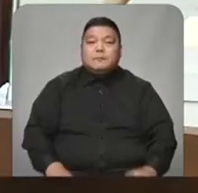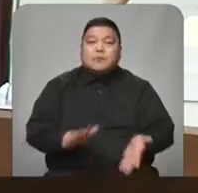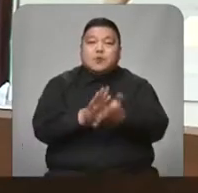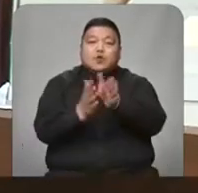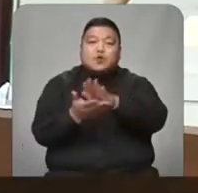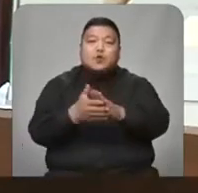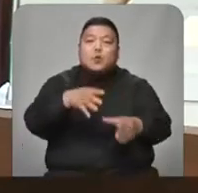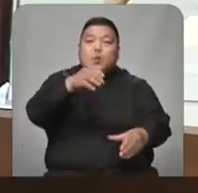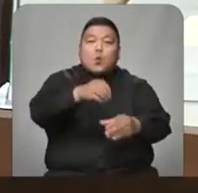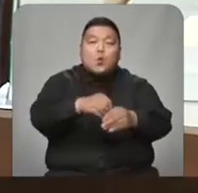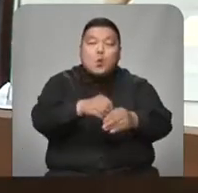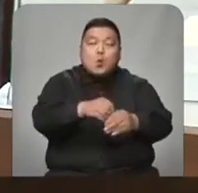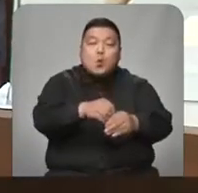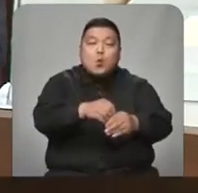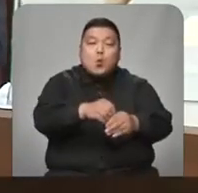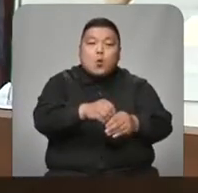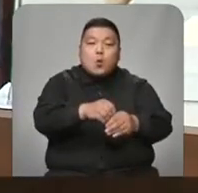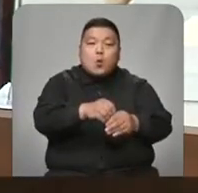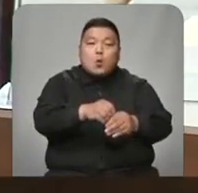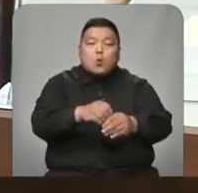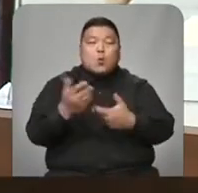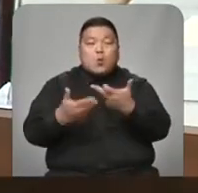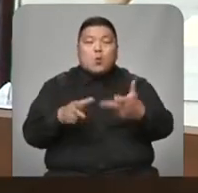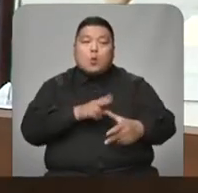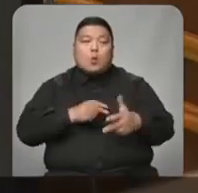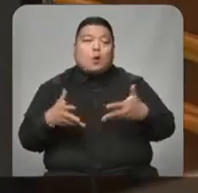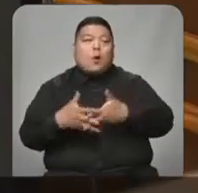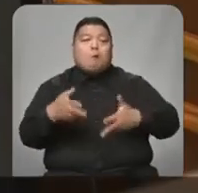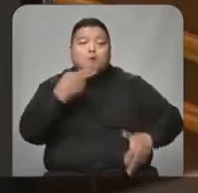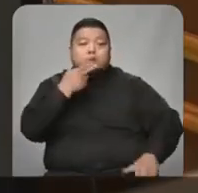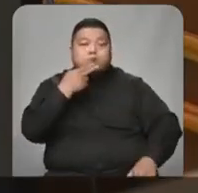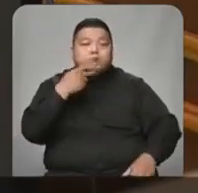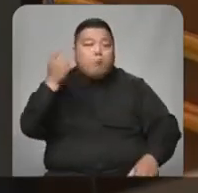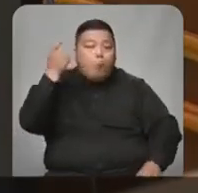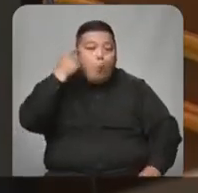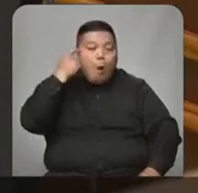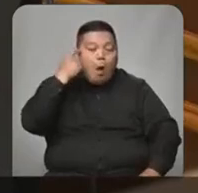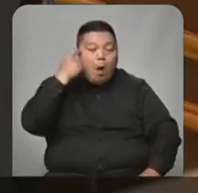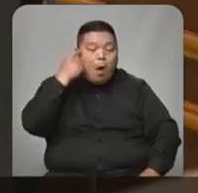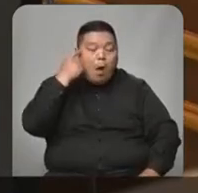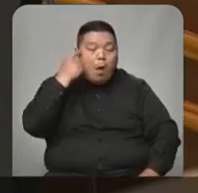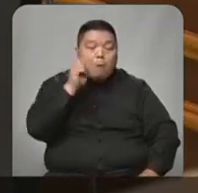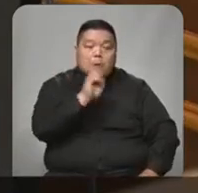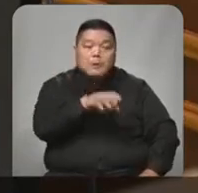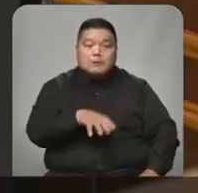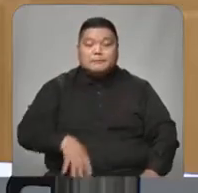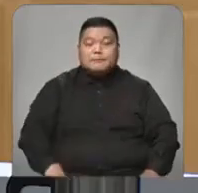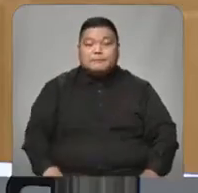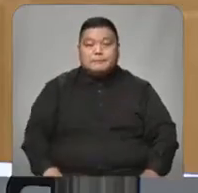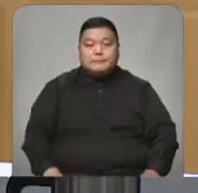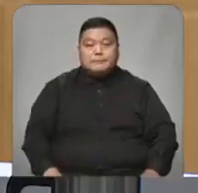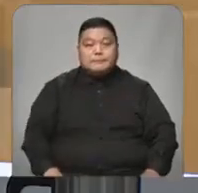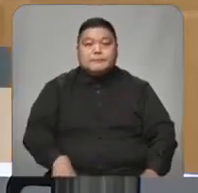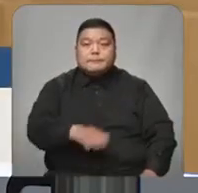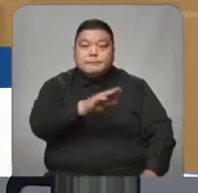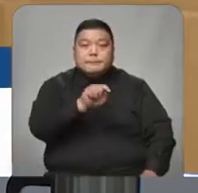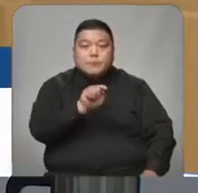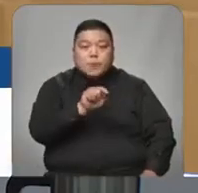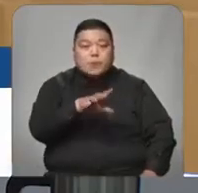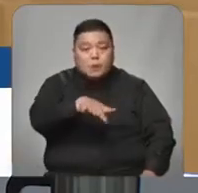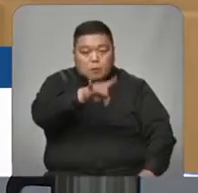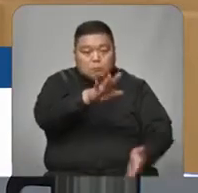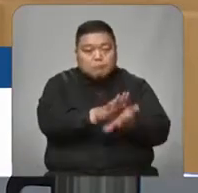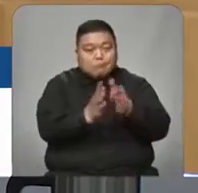대상에 강원도 의회와 협의도 없이 왜 유치원이 포함됐냐고 따져 묻습니다. 처음 만들